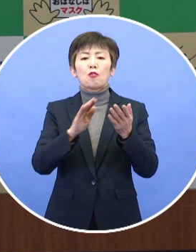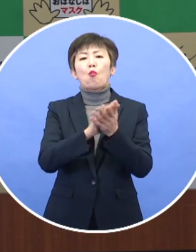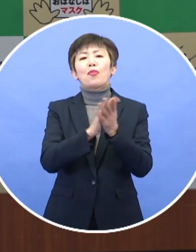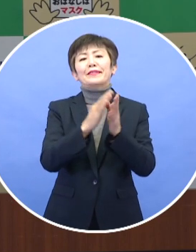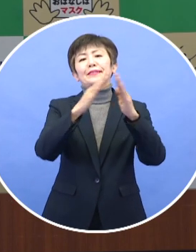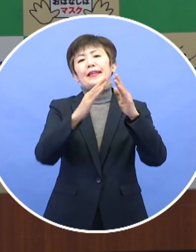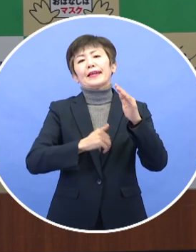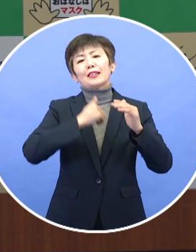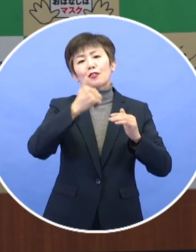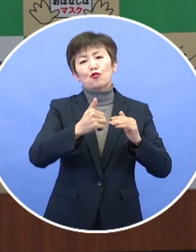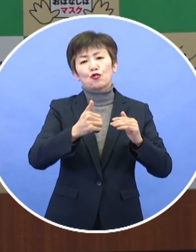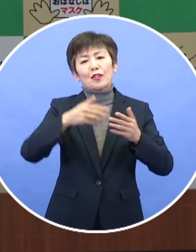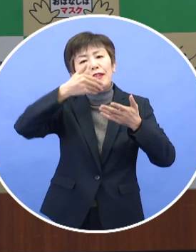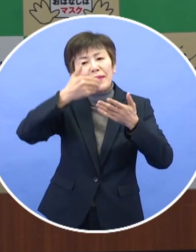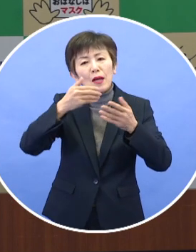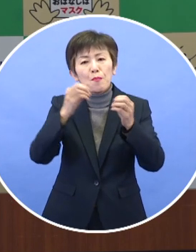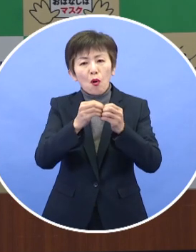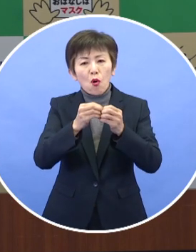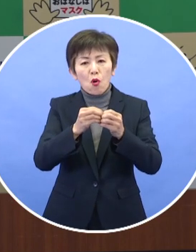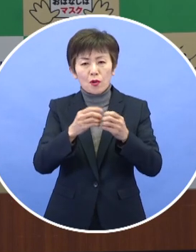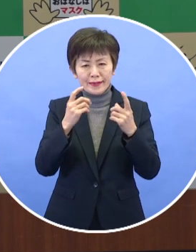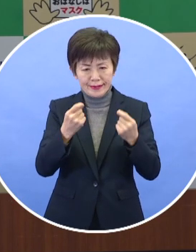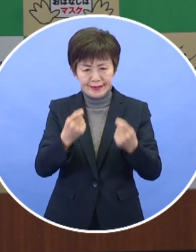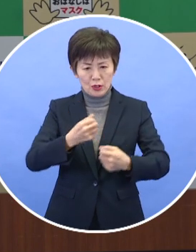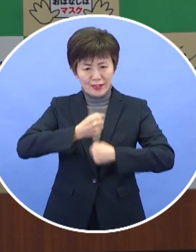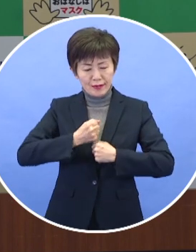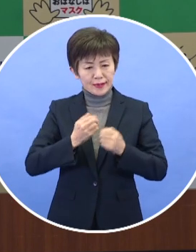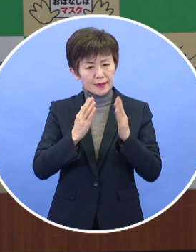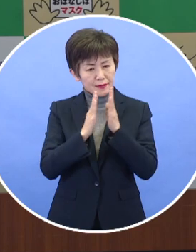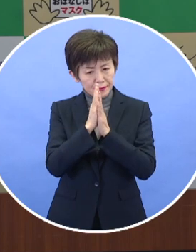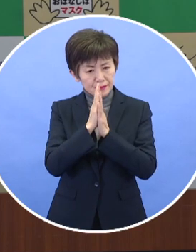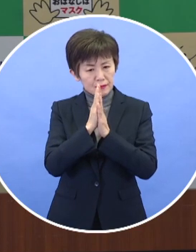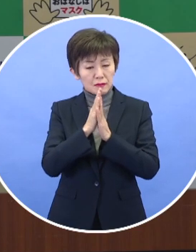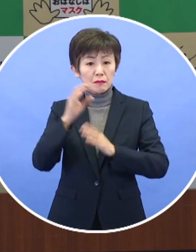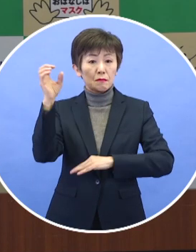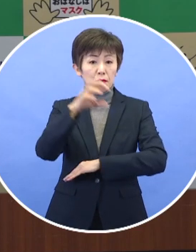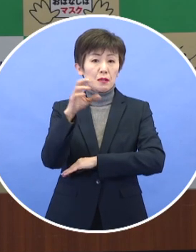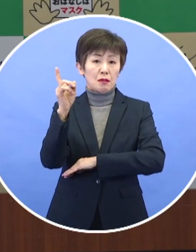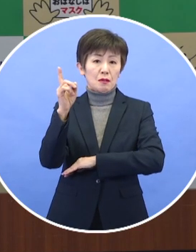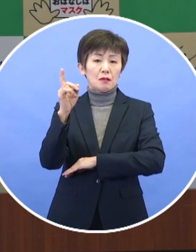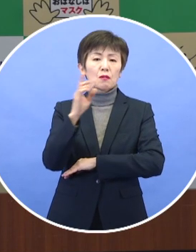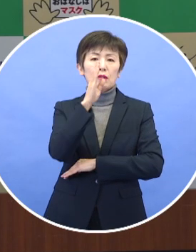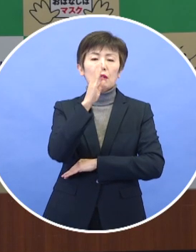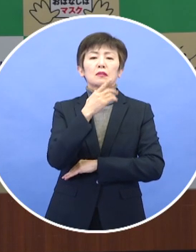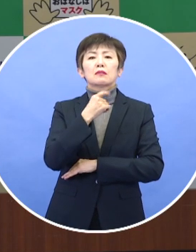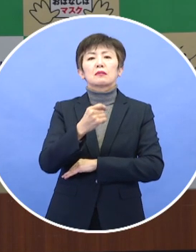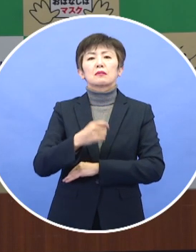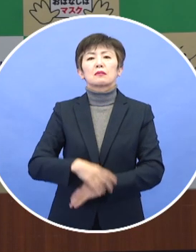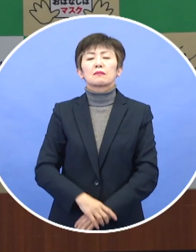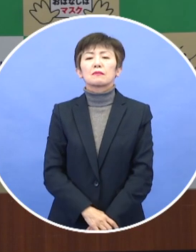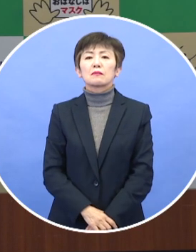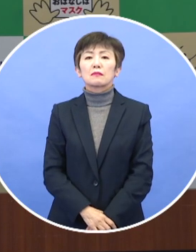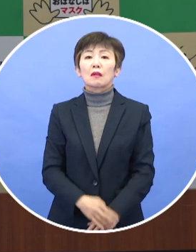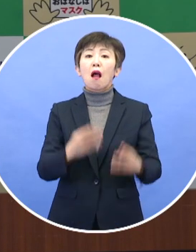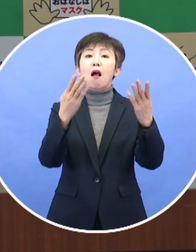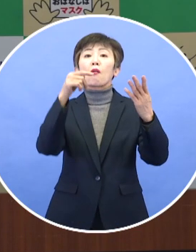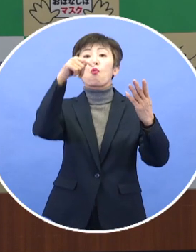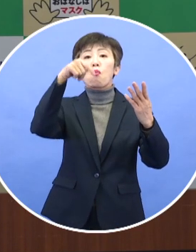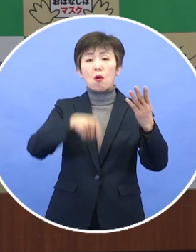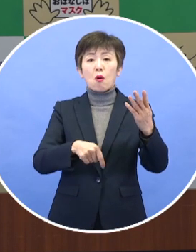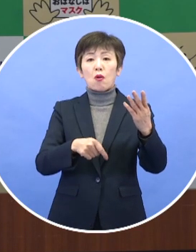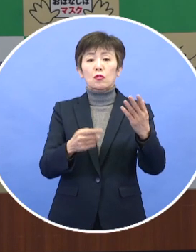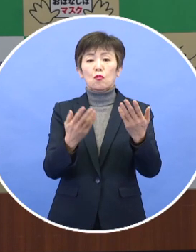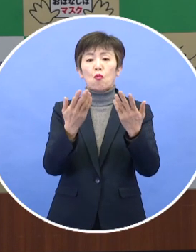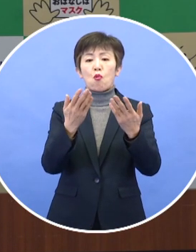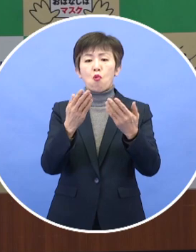て何か食べたりするときも気をつけてね、こういうことをお声掛けをお願いしたいと思います。それから学校における感染対